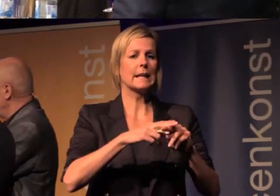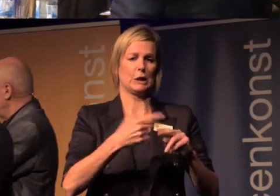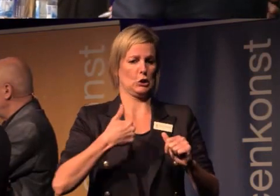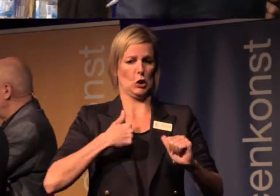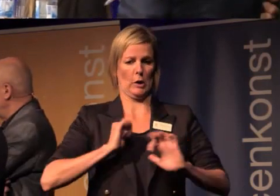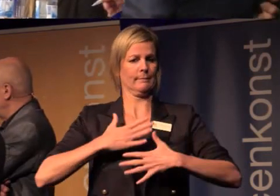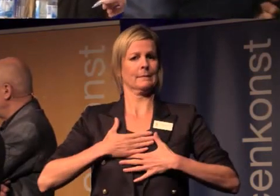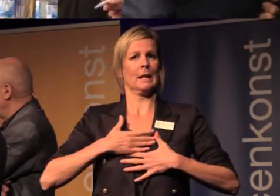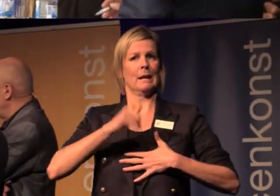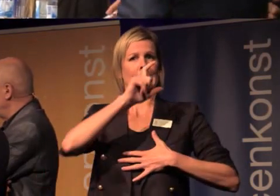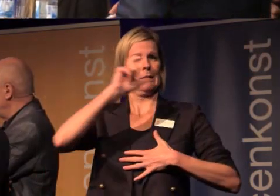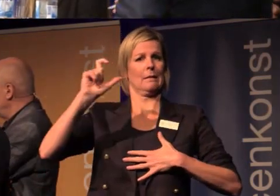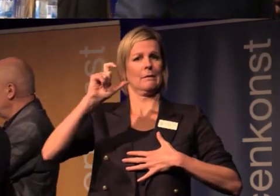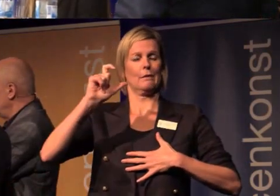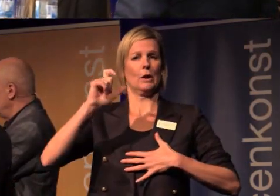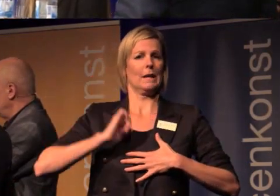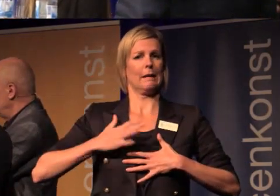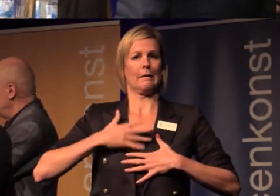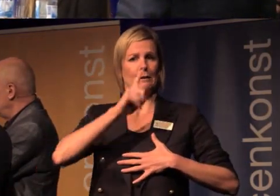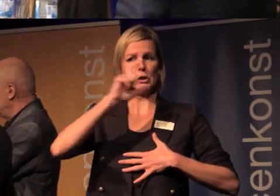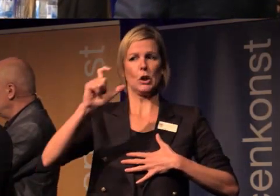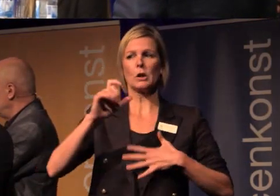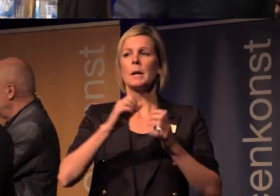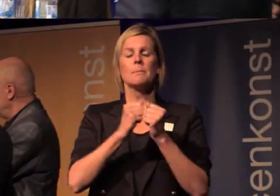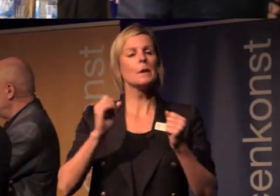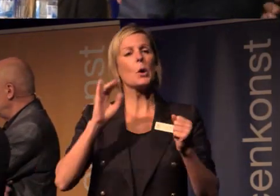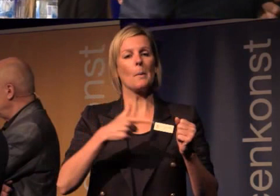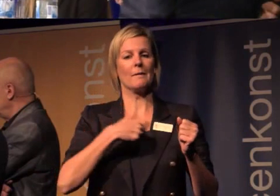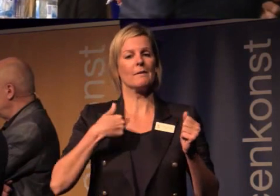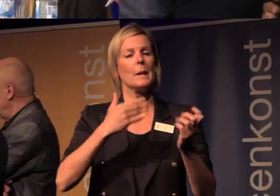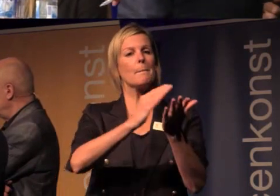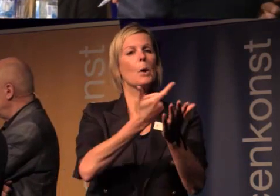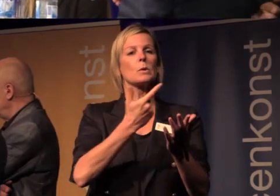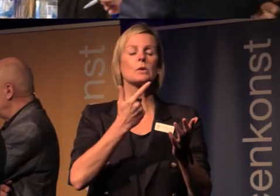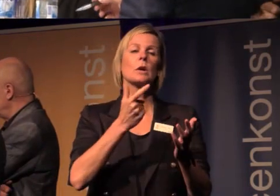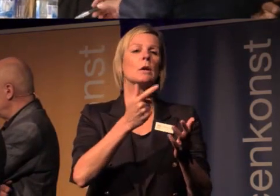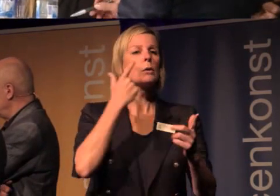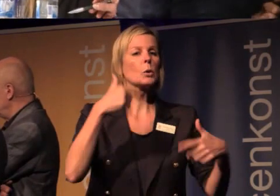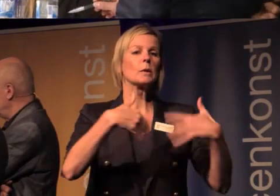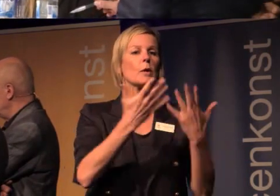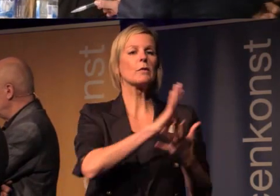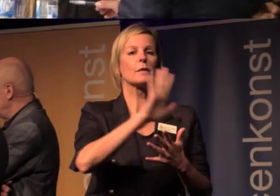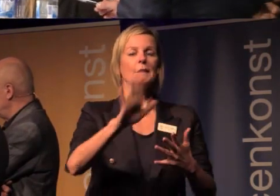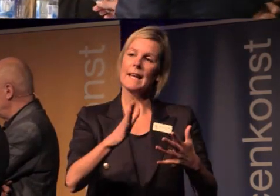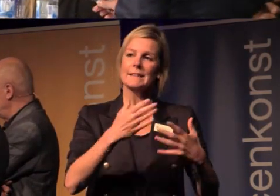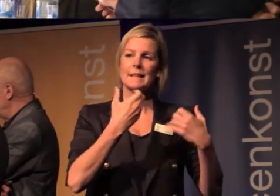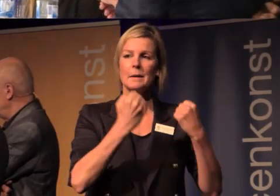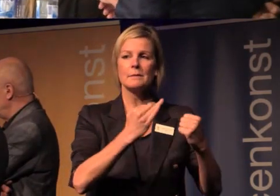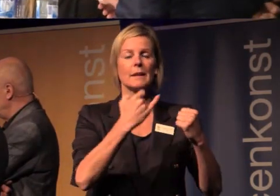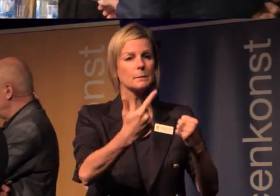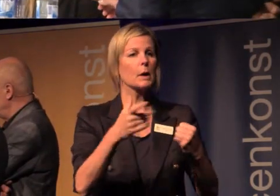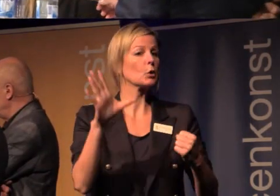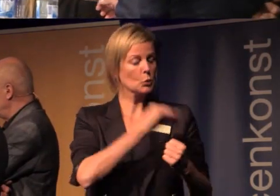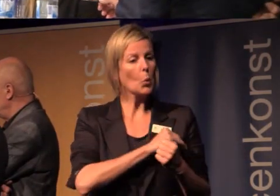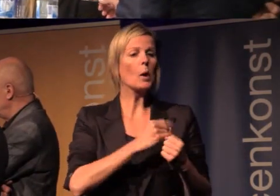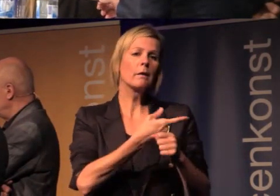företagare, men om man tog bort kultur i deras sysselsättning så skulle det så att säga vara precis det de gör. De skapar någonting.